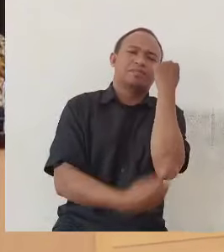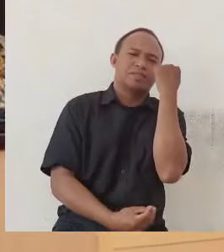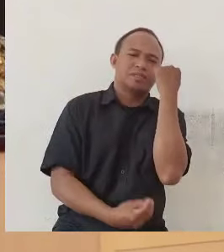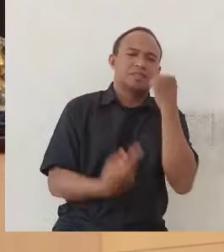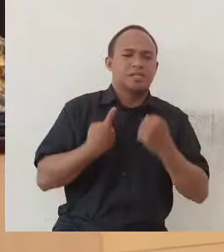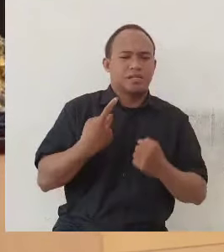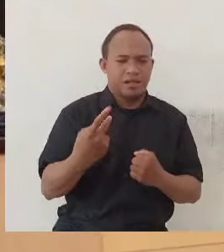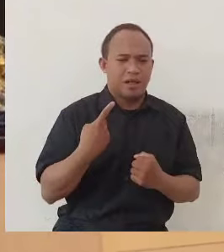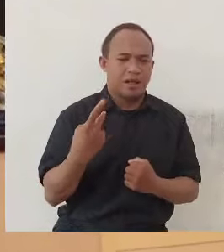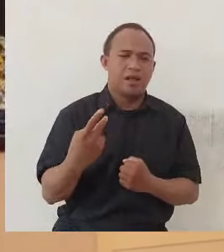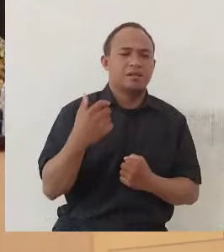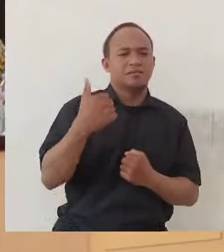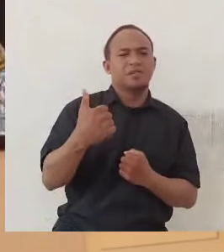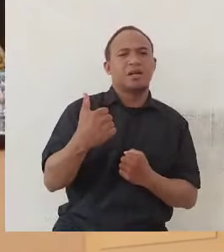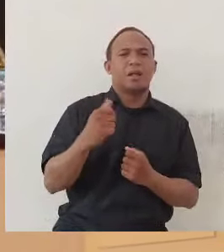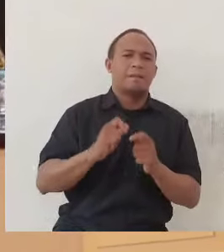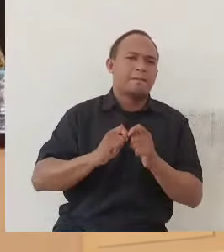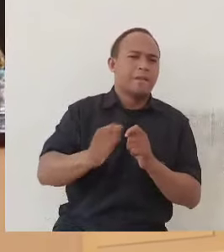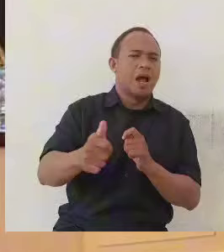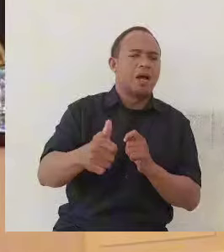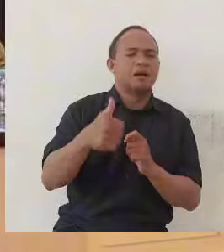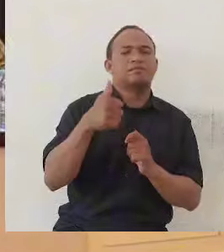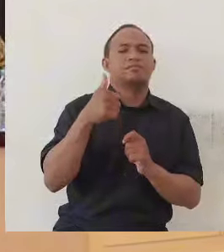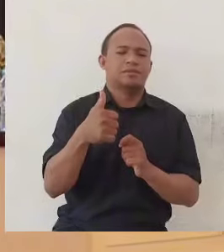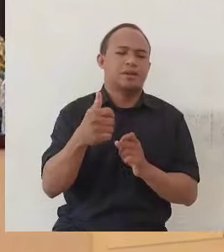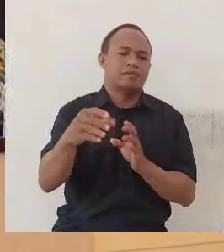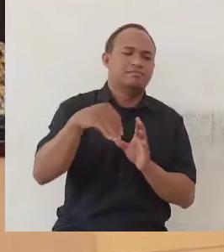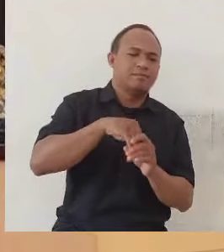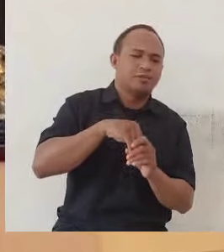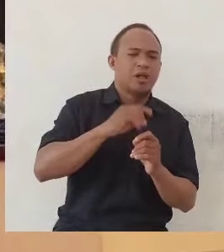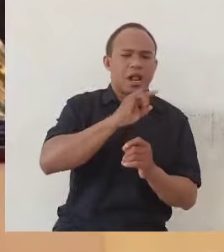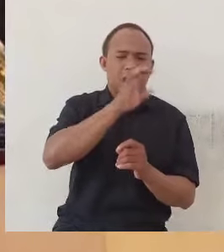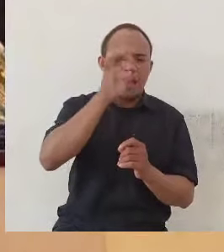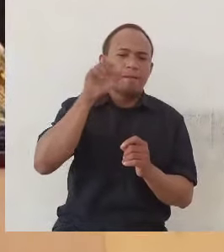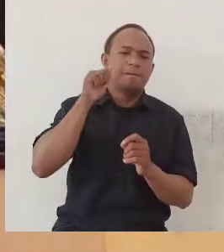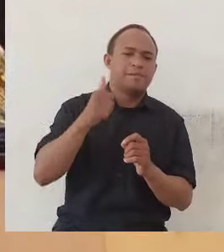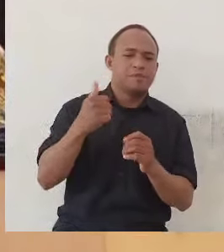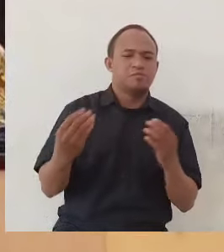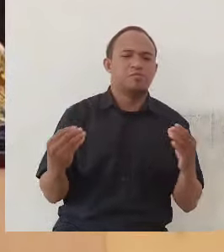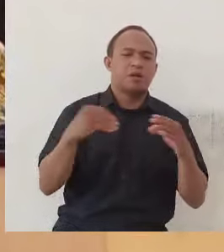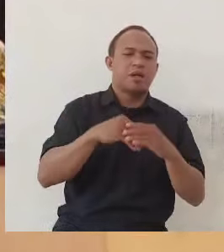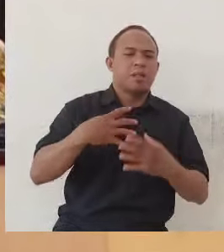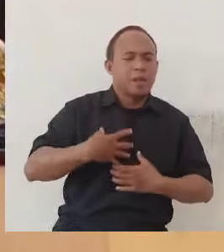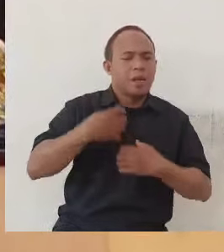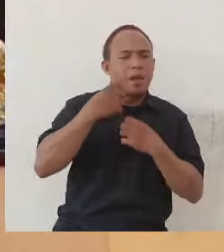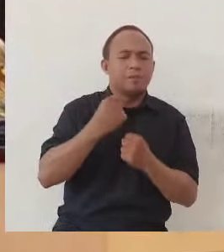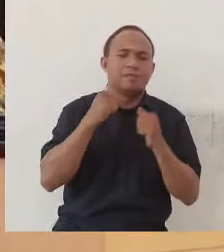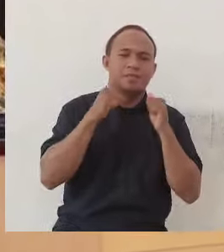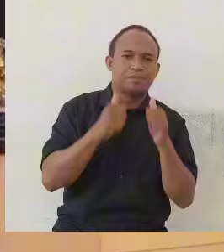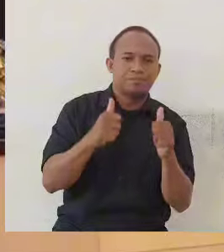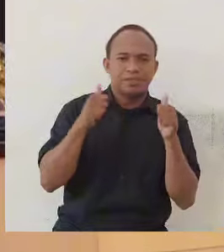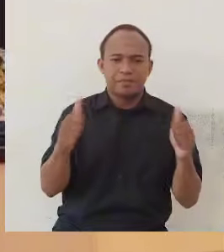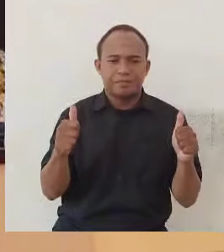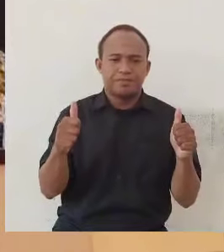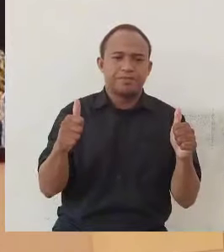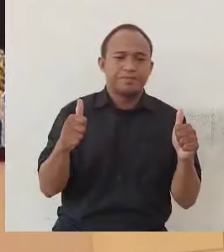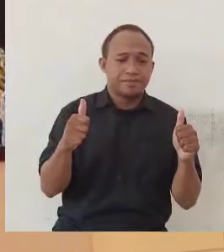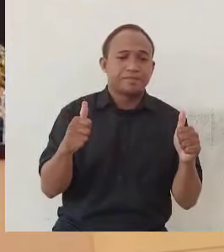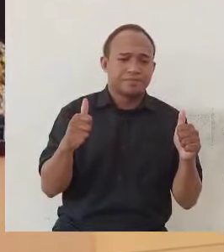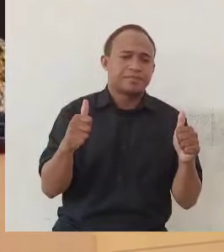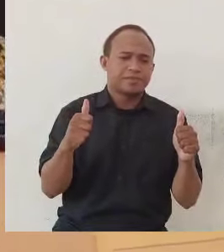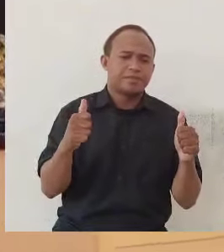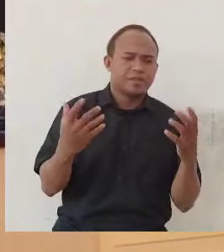kolaborasi kolektif kita akan dengan adanya upaya kita akan lebih siap dalam